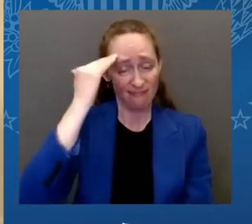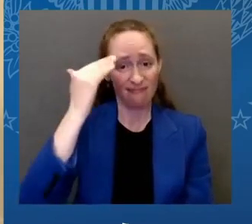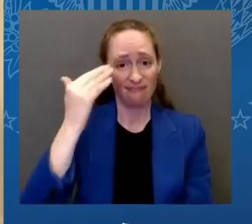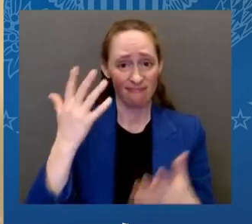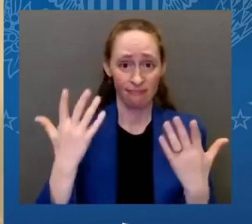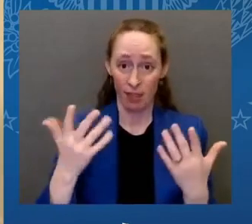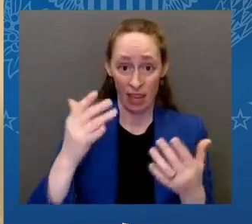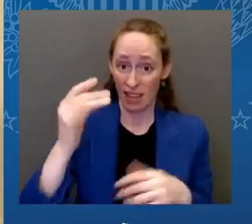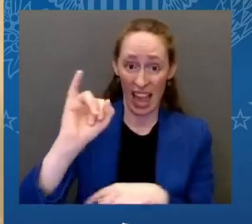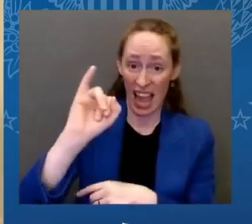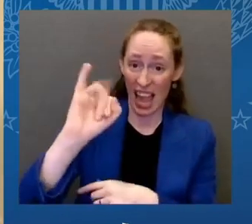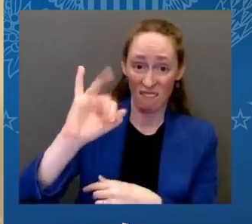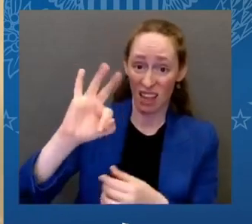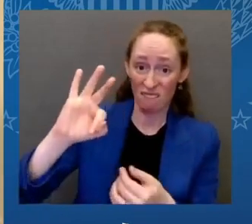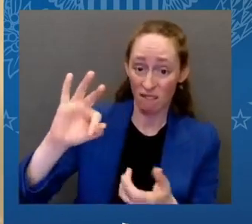Що стосується